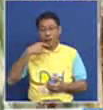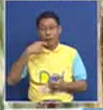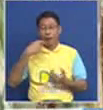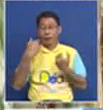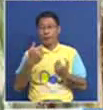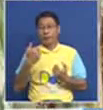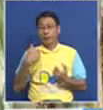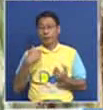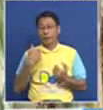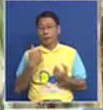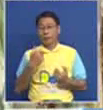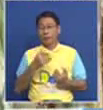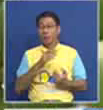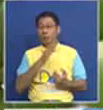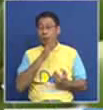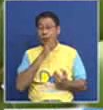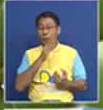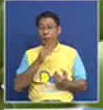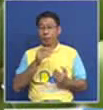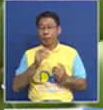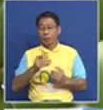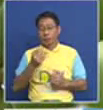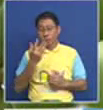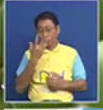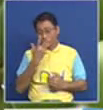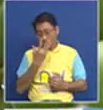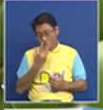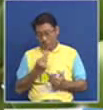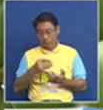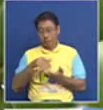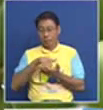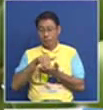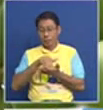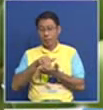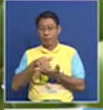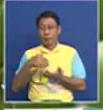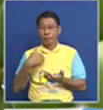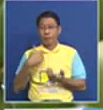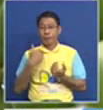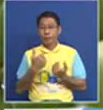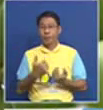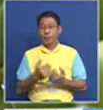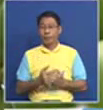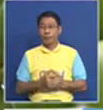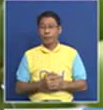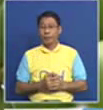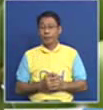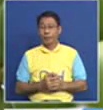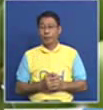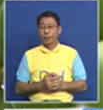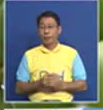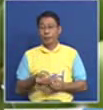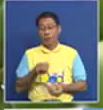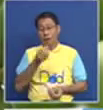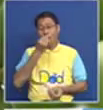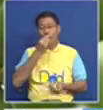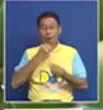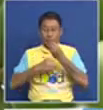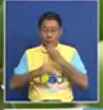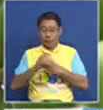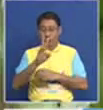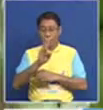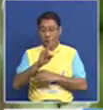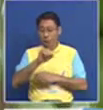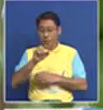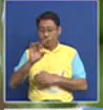แห้งเนี่ยสมมติว่าเรามีอาการเพียอ่อนเพียเนี่ยนะการใจกินให้ได้เยอะสัก 7-8 เ